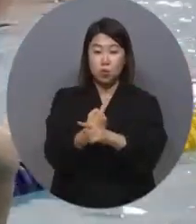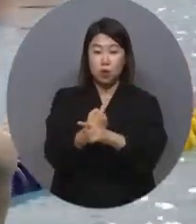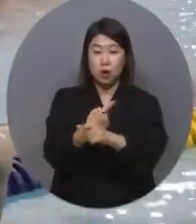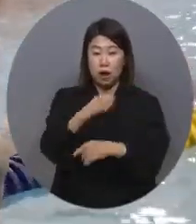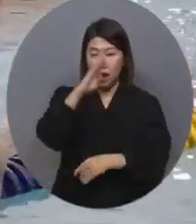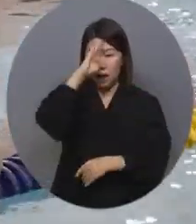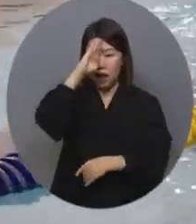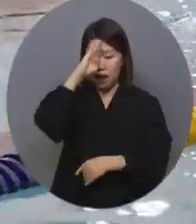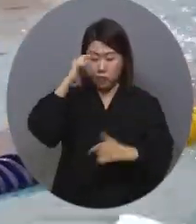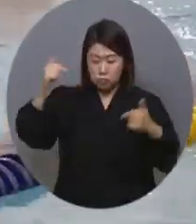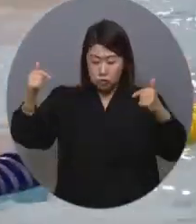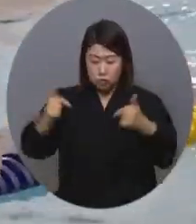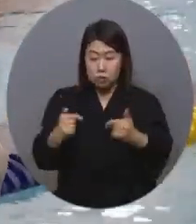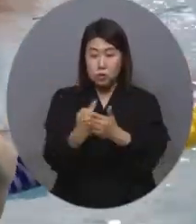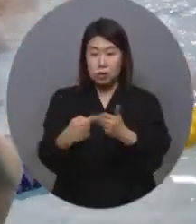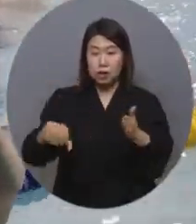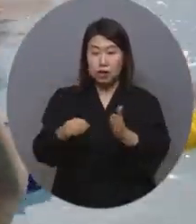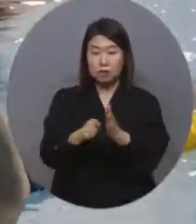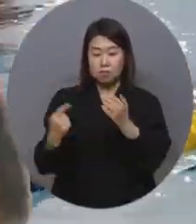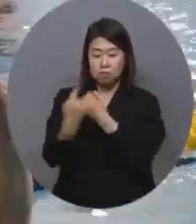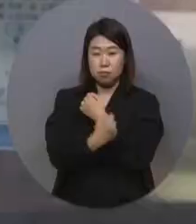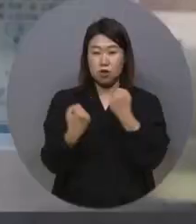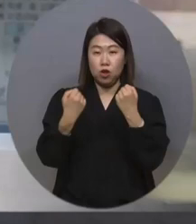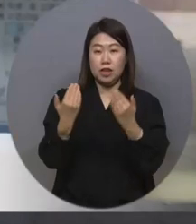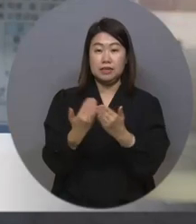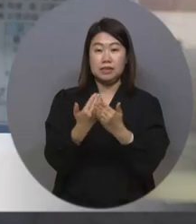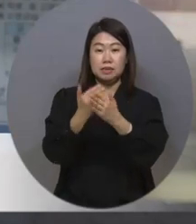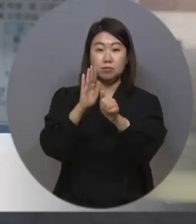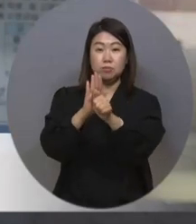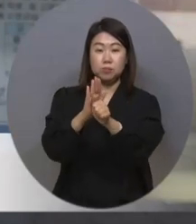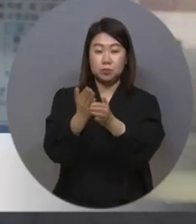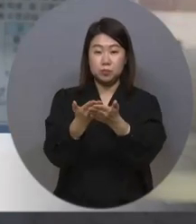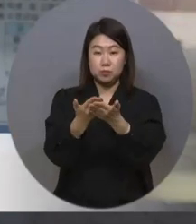효과로 어르신들의 건강 증진을 돕고 있습니다 우리군은